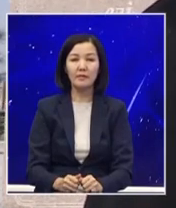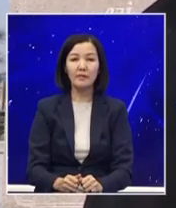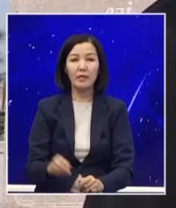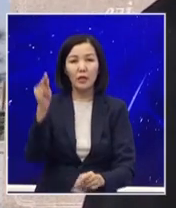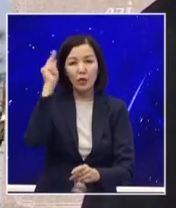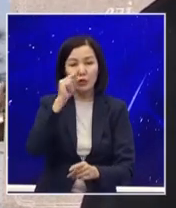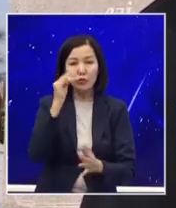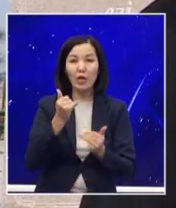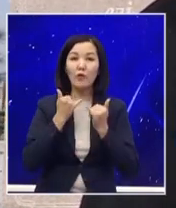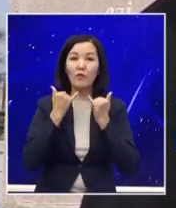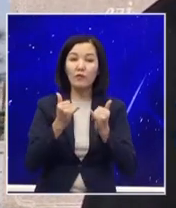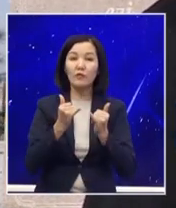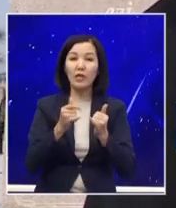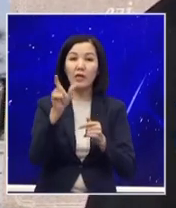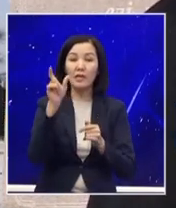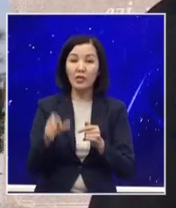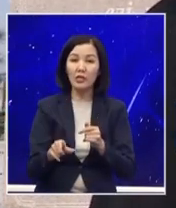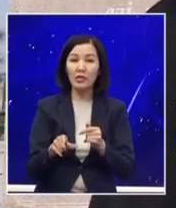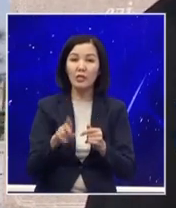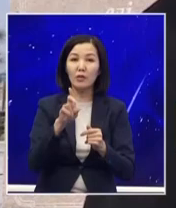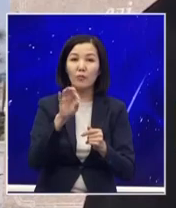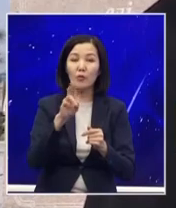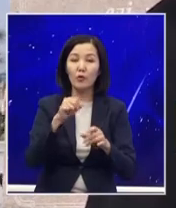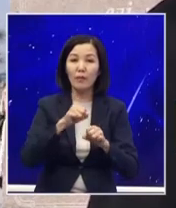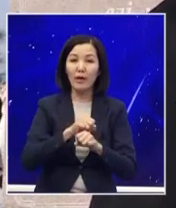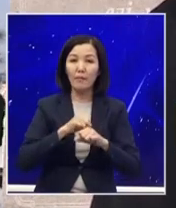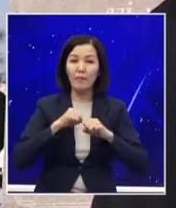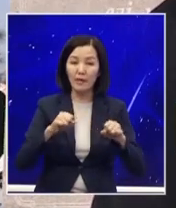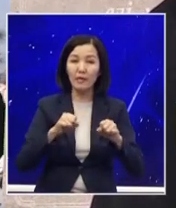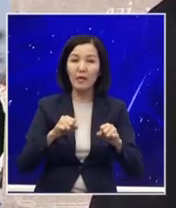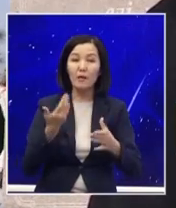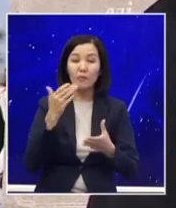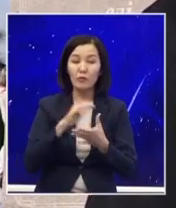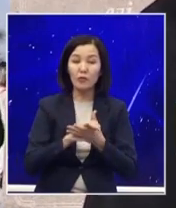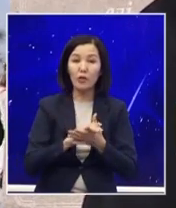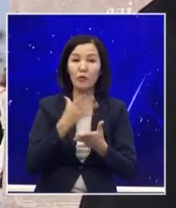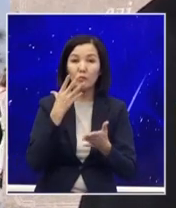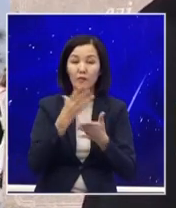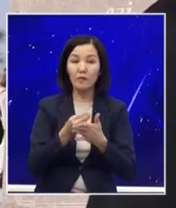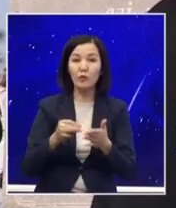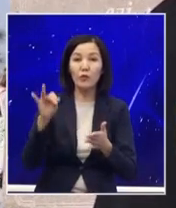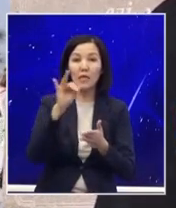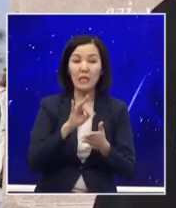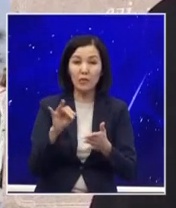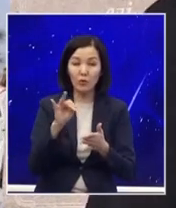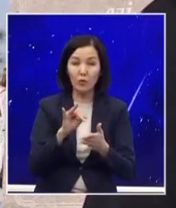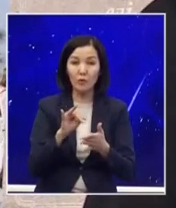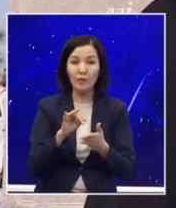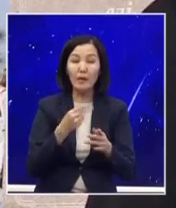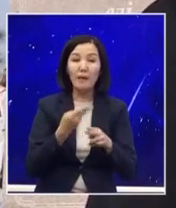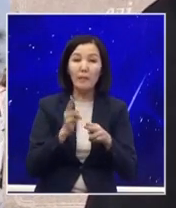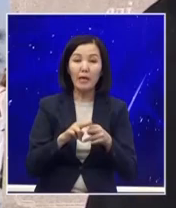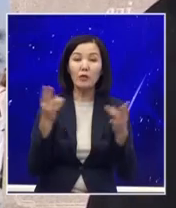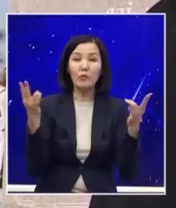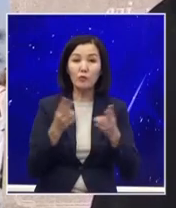Изучая и уважая таких личностей, как Бурыбай Батыр, мы узнаем себя. Народ, который не знает свою историю, обречен на уничтожение. Поэтому